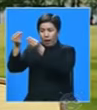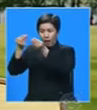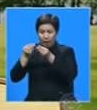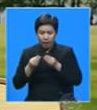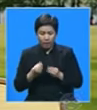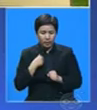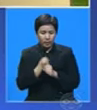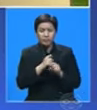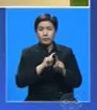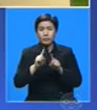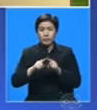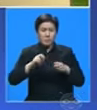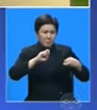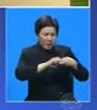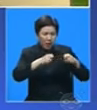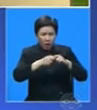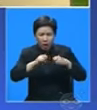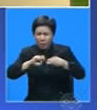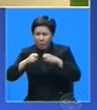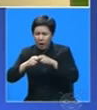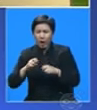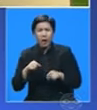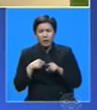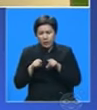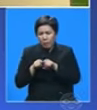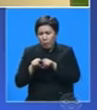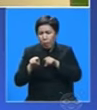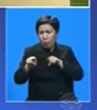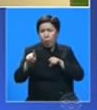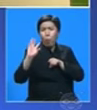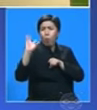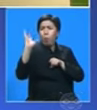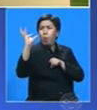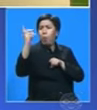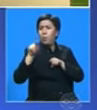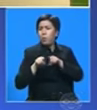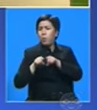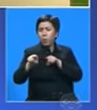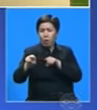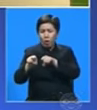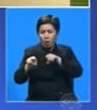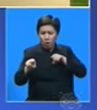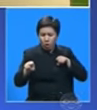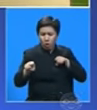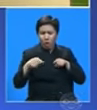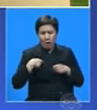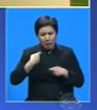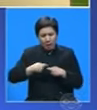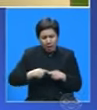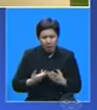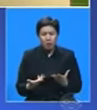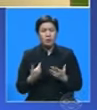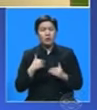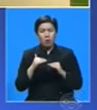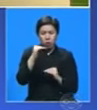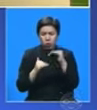สิ่งที่เป็นปัญหาทั้งหมดความล้าสมัยไม่เป็นสากลหรือการทำให้ประชาชนมีความยากลำบากไม่เท่าเทียมเหลื่อมล้ำม